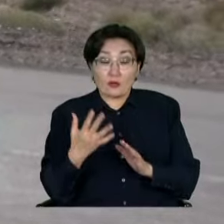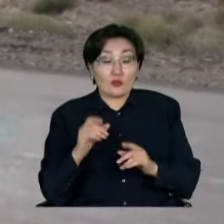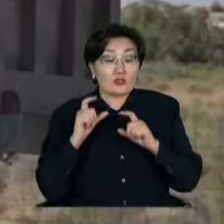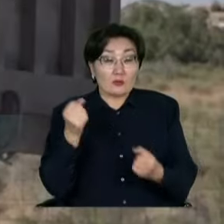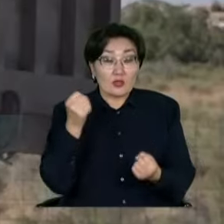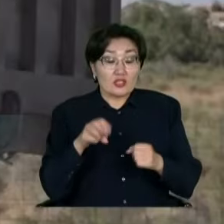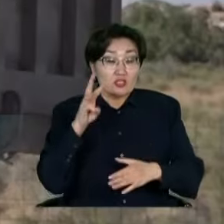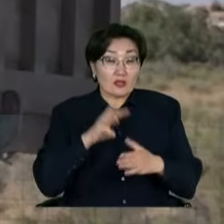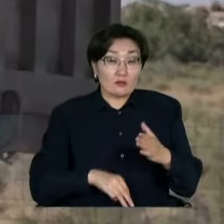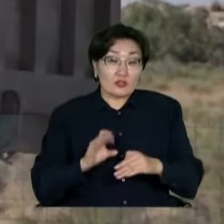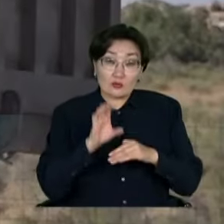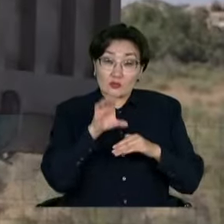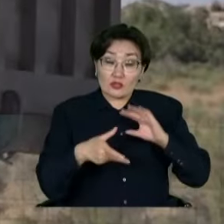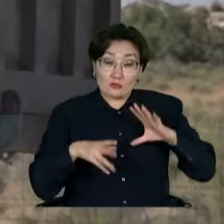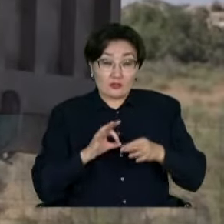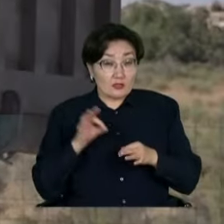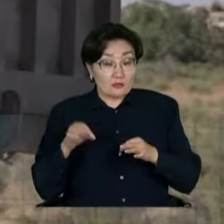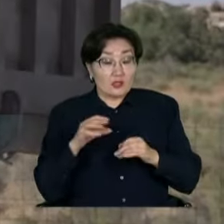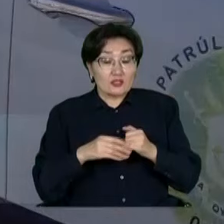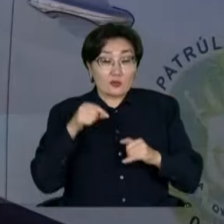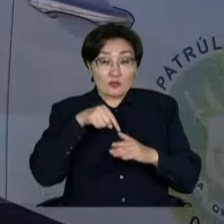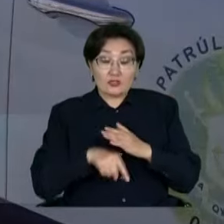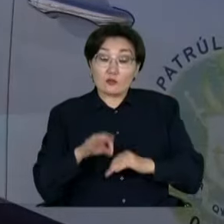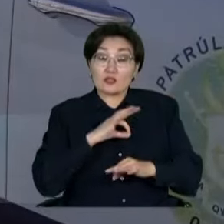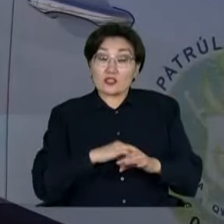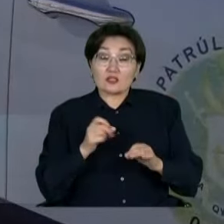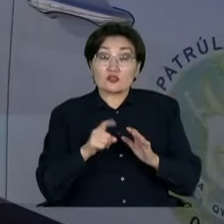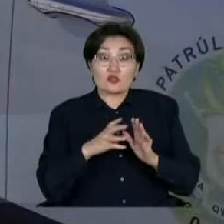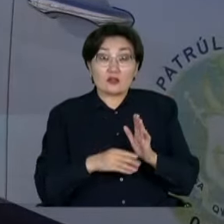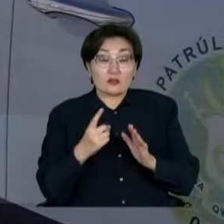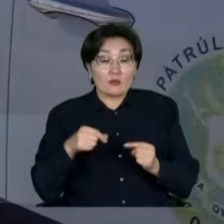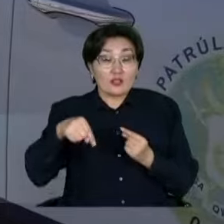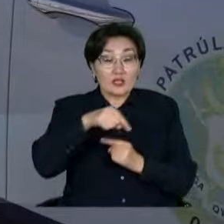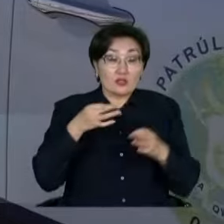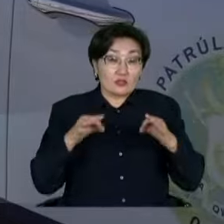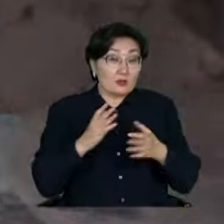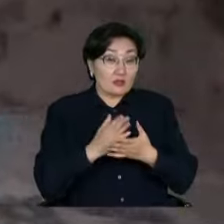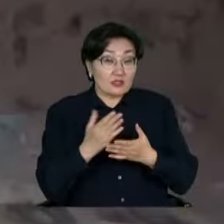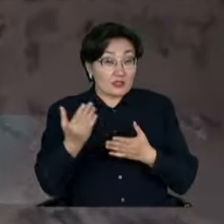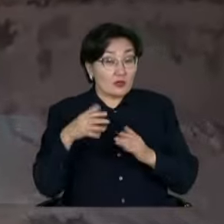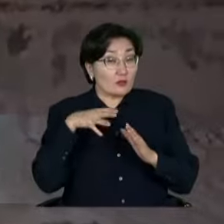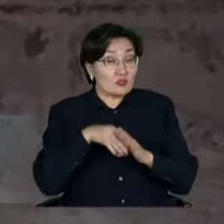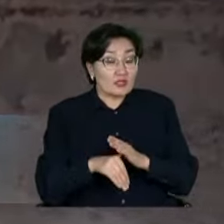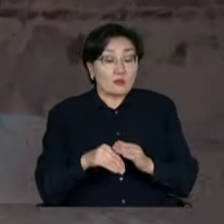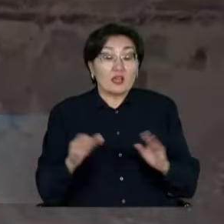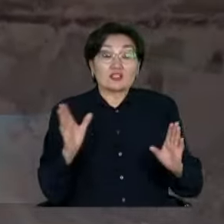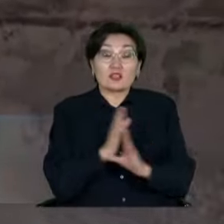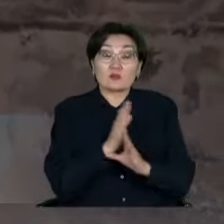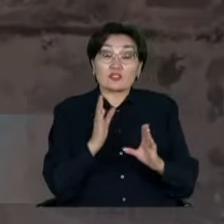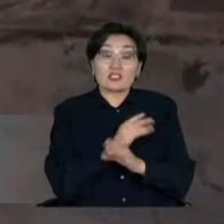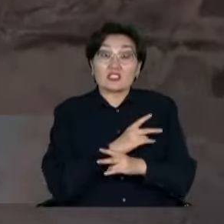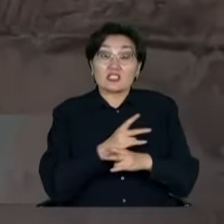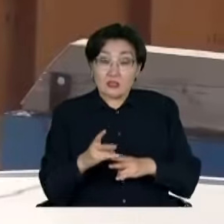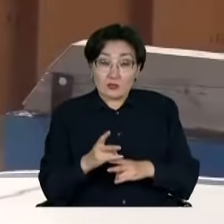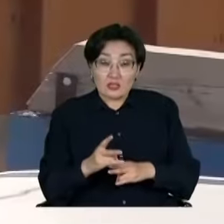айып тұрағына қойылыпты. Жалпы облыста жер қойнауын игеруге 191 кәсіпкердің рұқсаты бар. Бірақ олардың арасында қоршаған ортаға зарарын